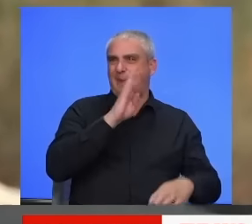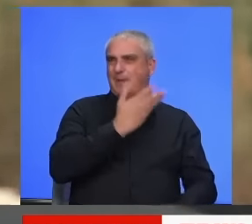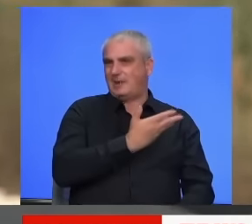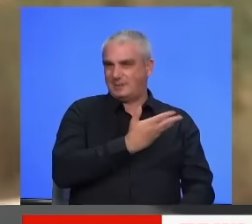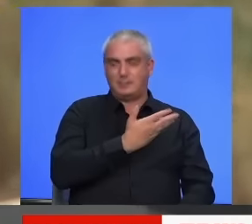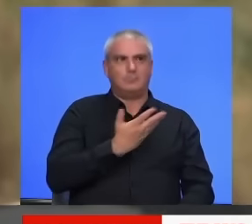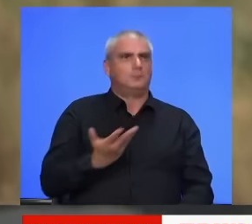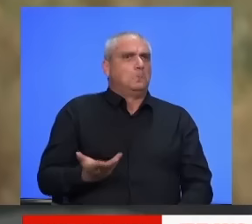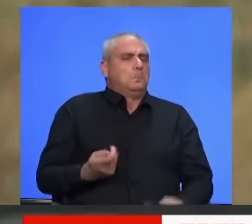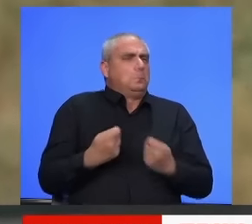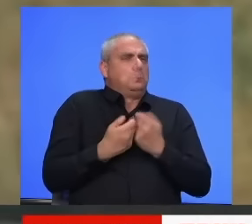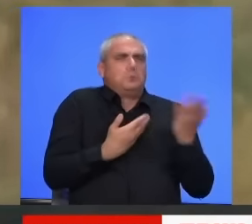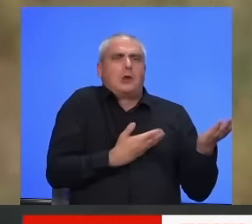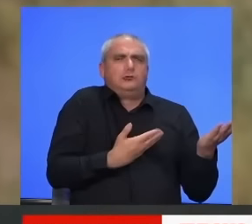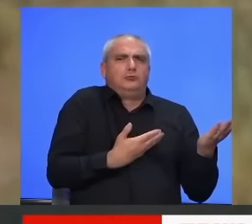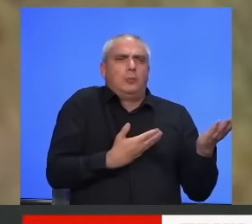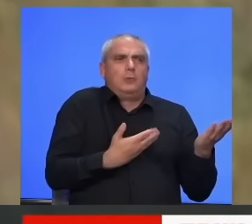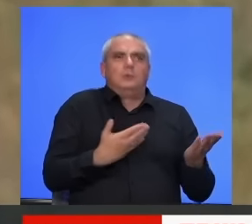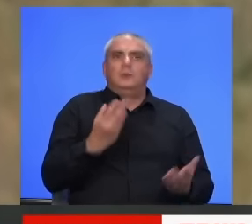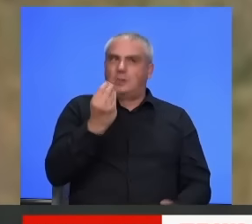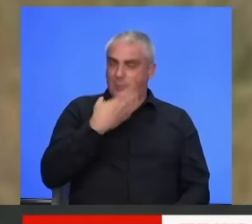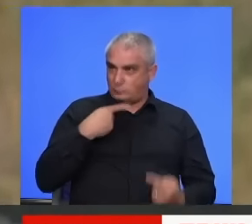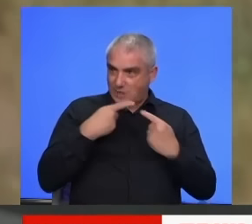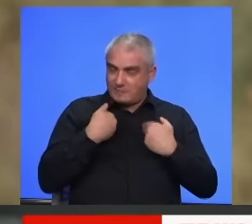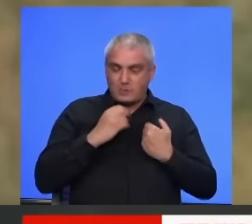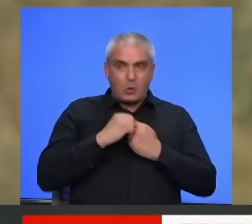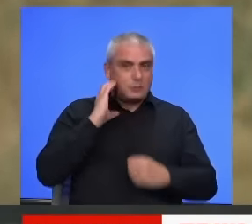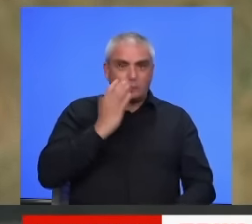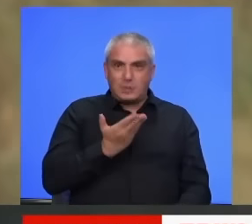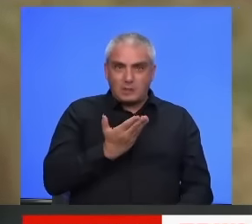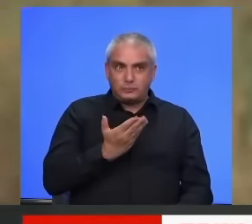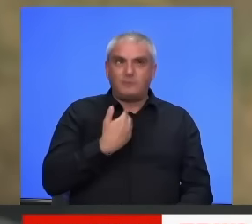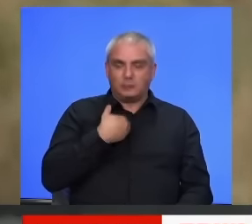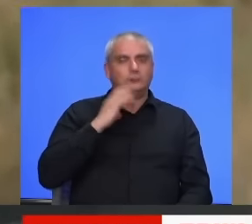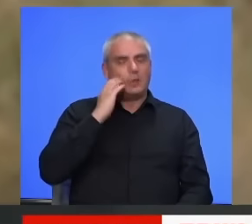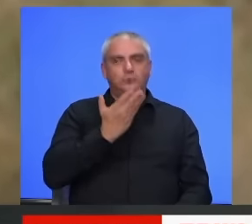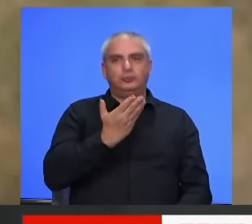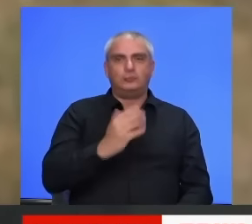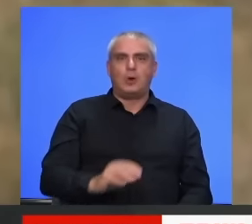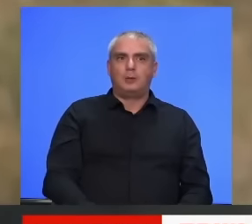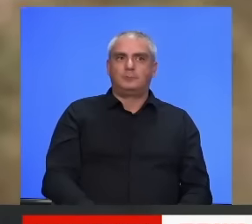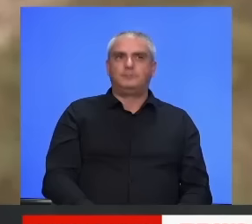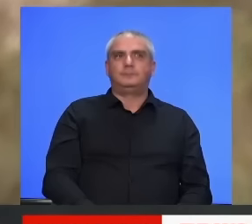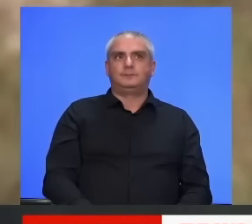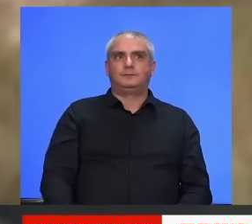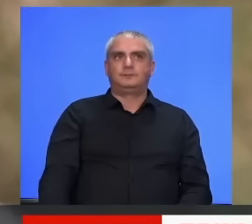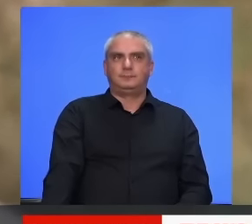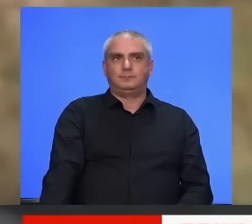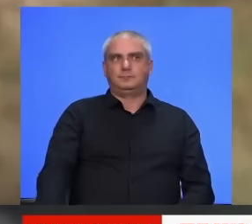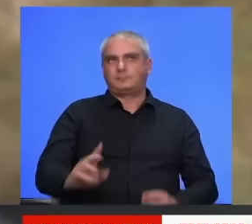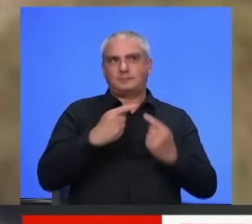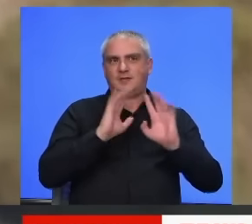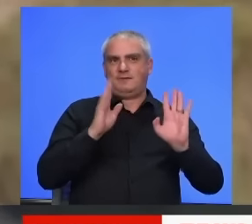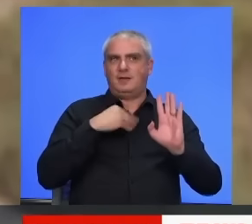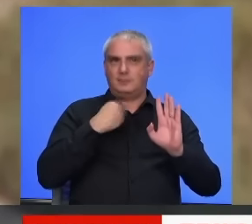אבל למה זה קשור לשדה בריר? שנייה, רק רגע, אתה רוצה להתווכח איתי או אתה רוצה לשמוע? אני רוצה לשמוע. יפה, אז אל תתווכח. זה אני אתחיל את